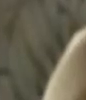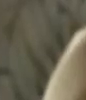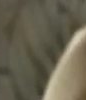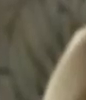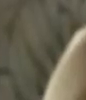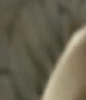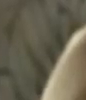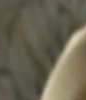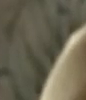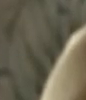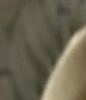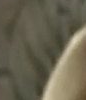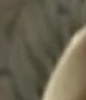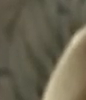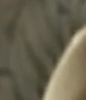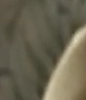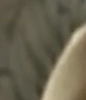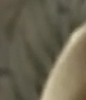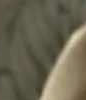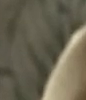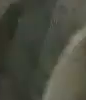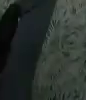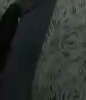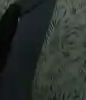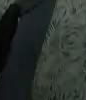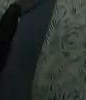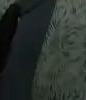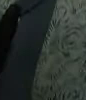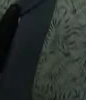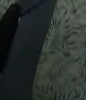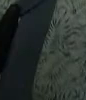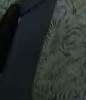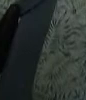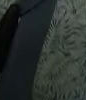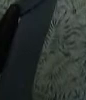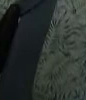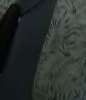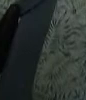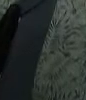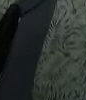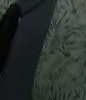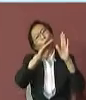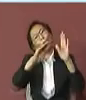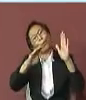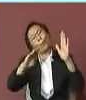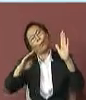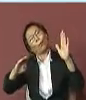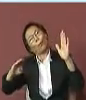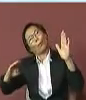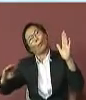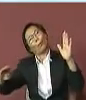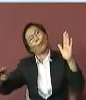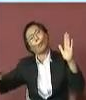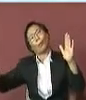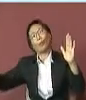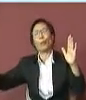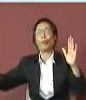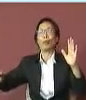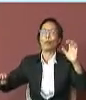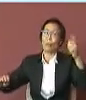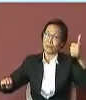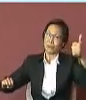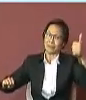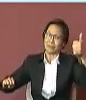menyediakan generasi fasih digital pada masa sama melonjakkan kualiti pendidikan negara agar menjadi antara yang terbaik di dunia.